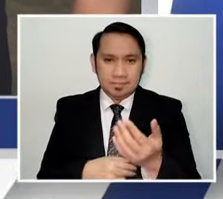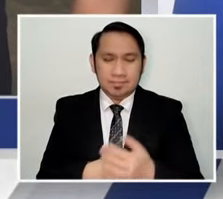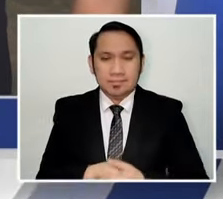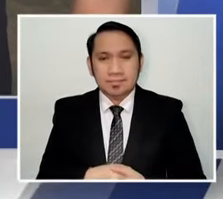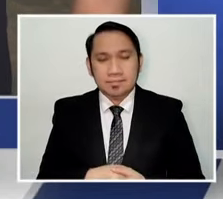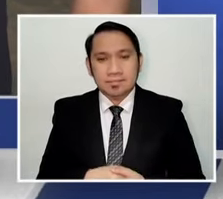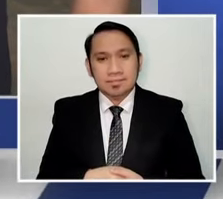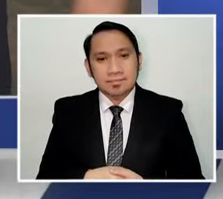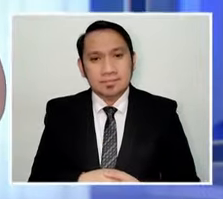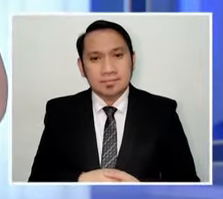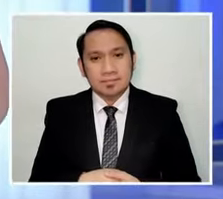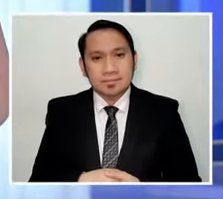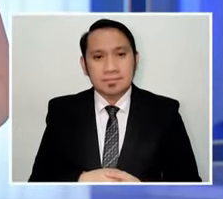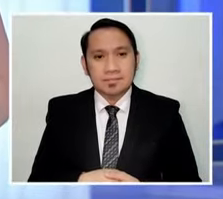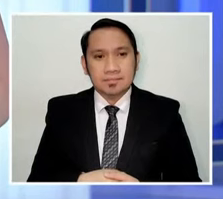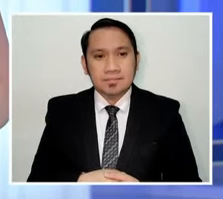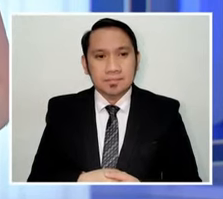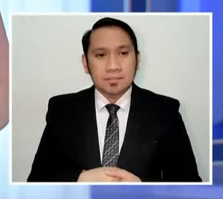Carretero.